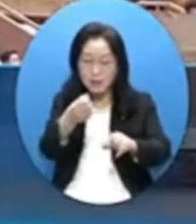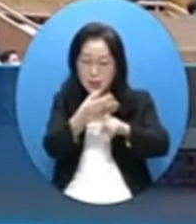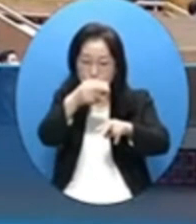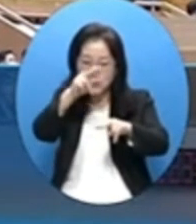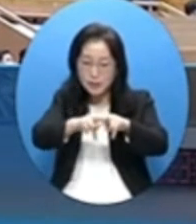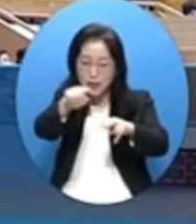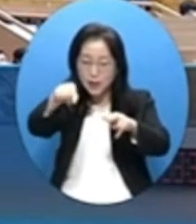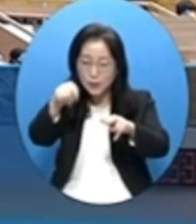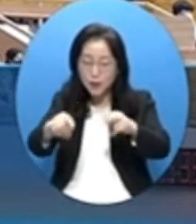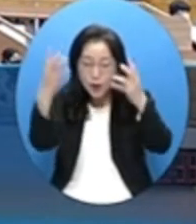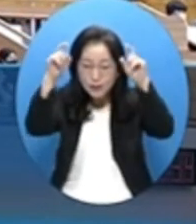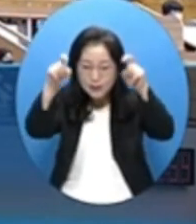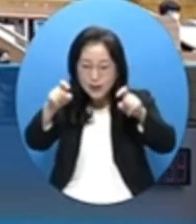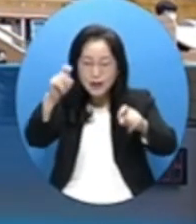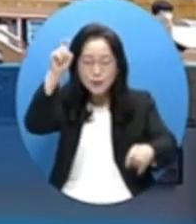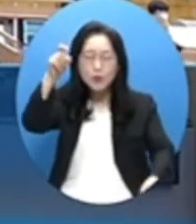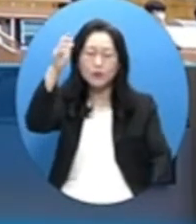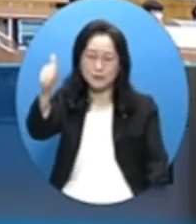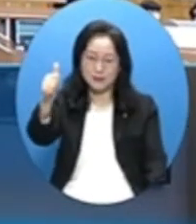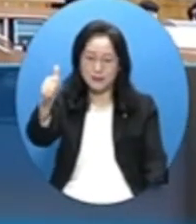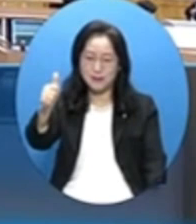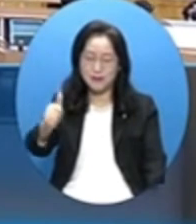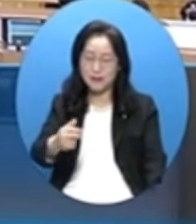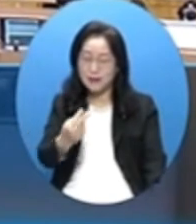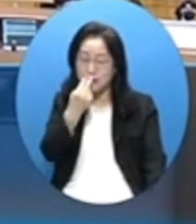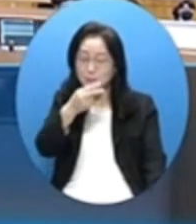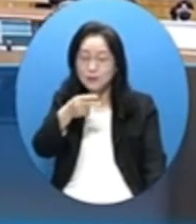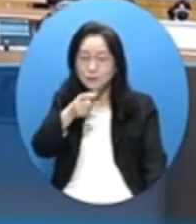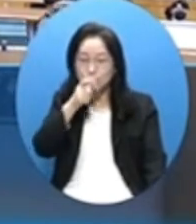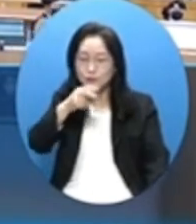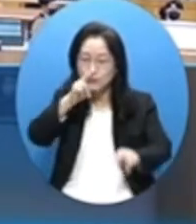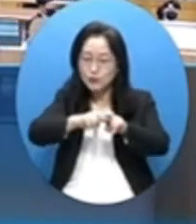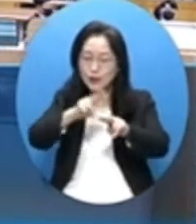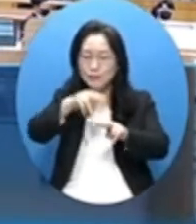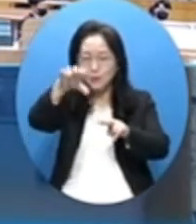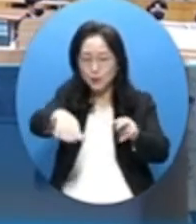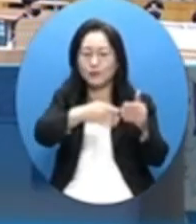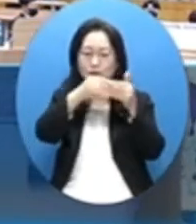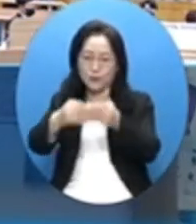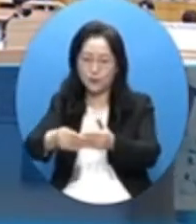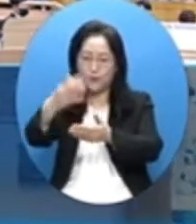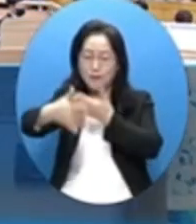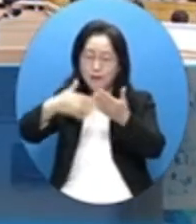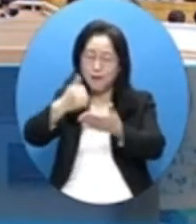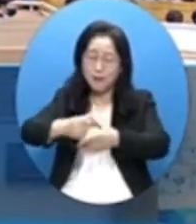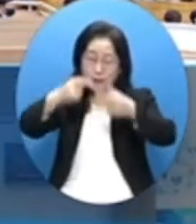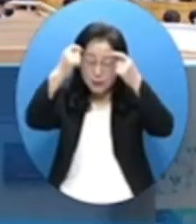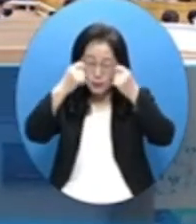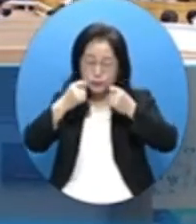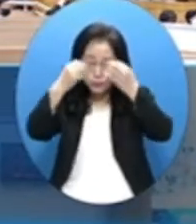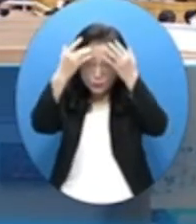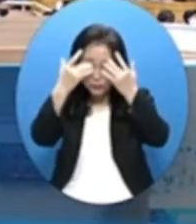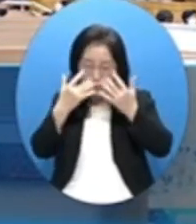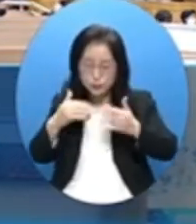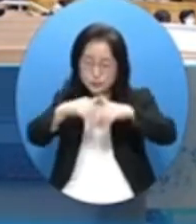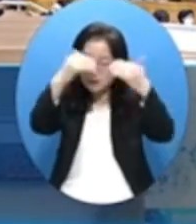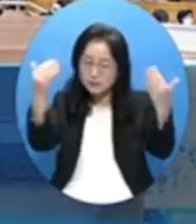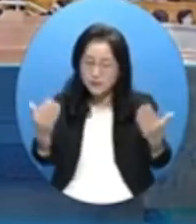그들의 목자가 되사 생명수 샘으로 인도하시고 하나님께서 그들의 눈에서 모든